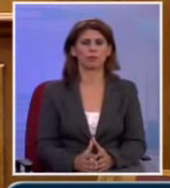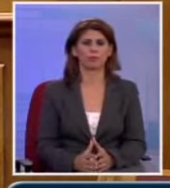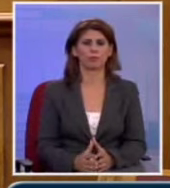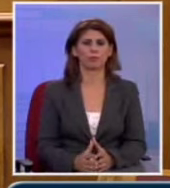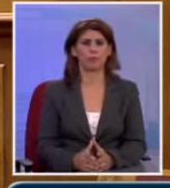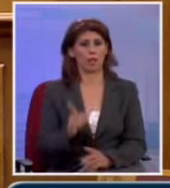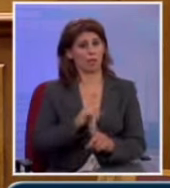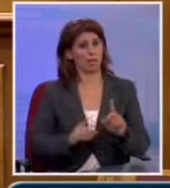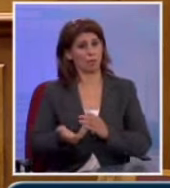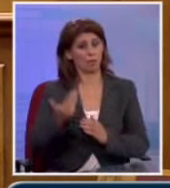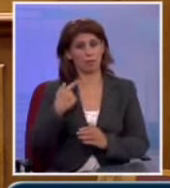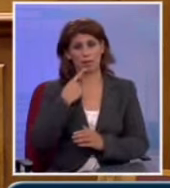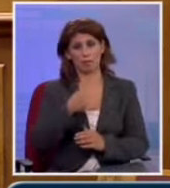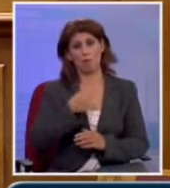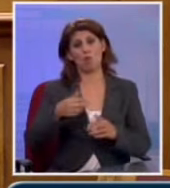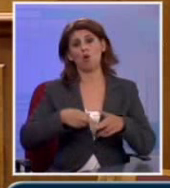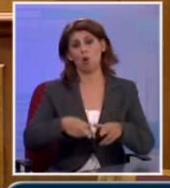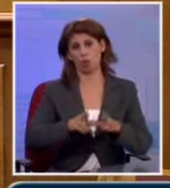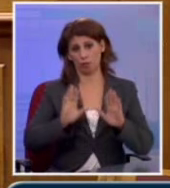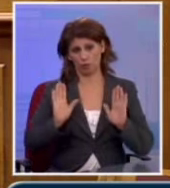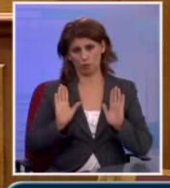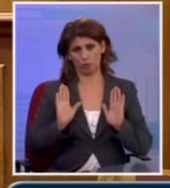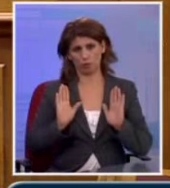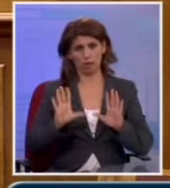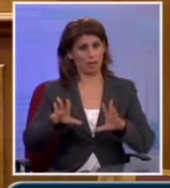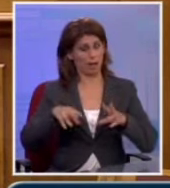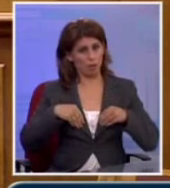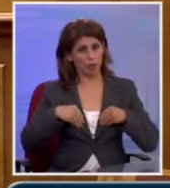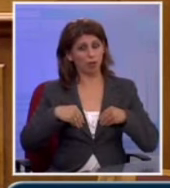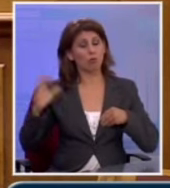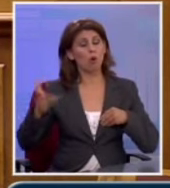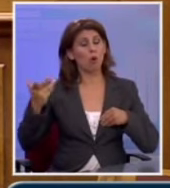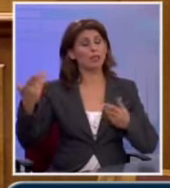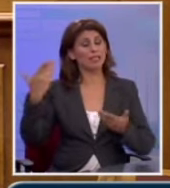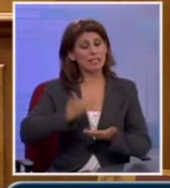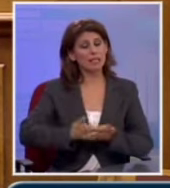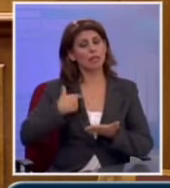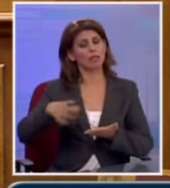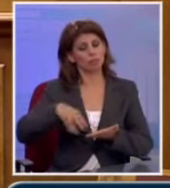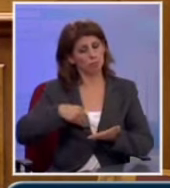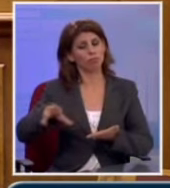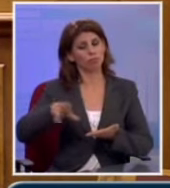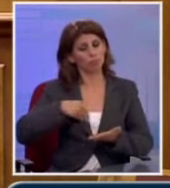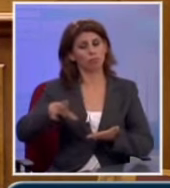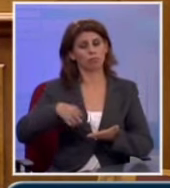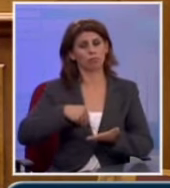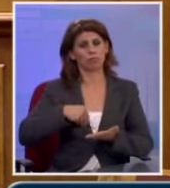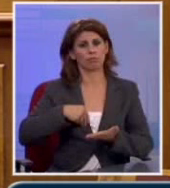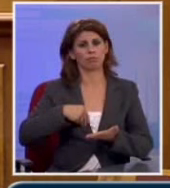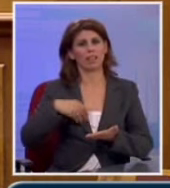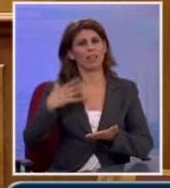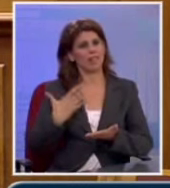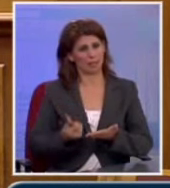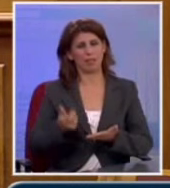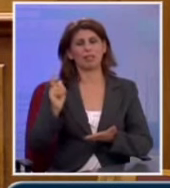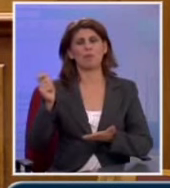Κάποιοι έχουν προεξοφλήσει ότι είναι μονόδρομος να αποδεχθούμε ό,τι μας ζητήσουν. Υπήρξαν και πολιτικοί